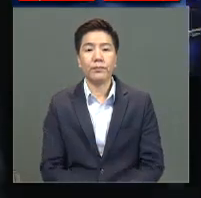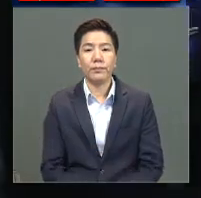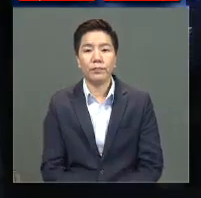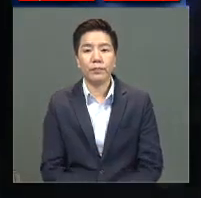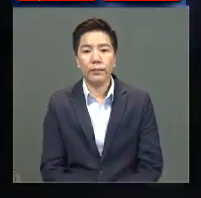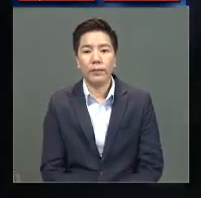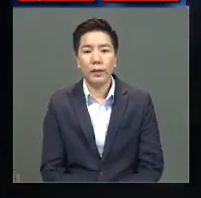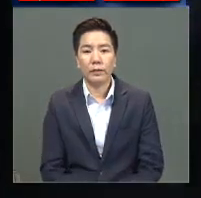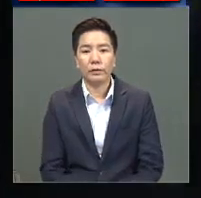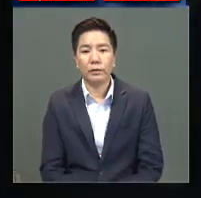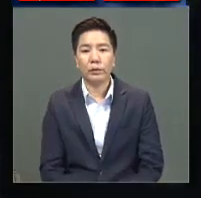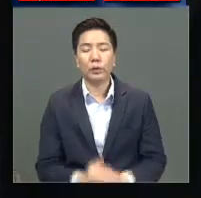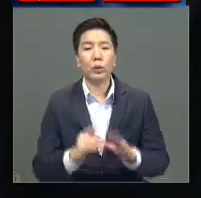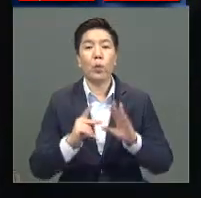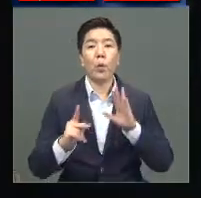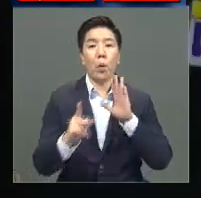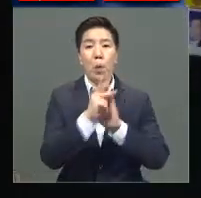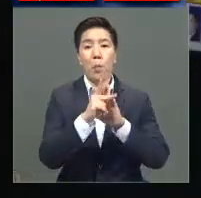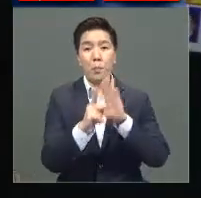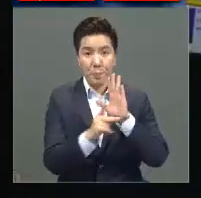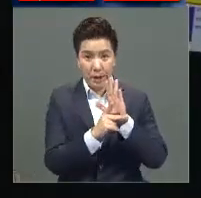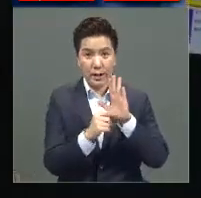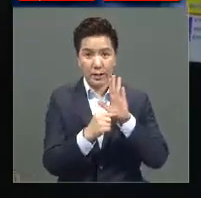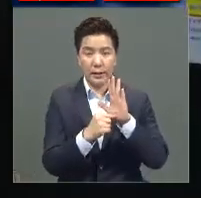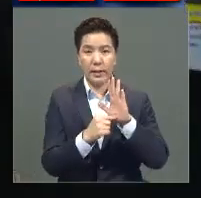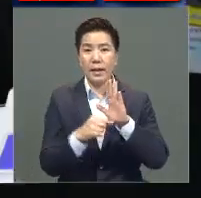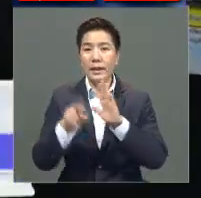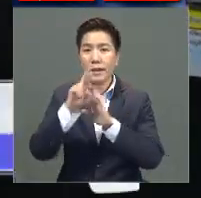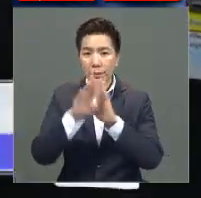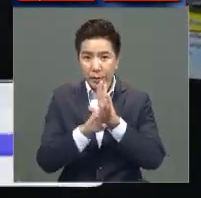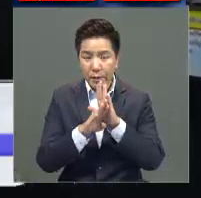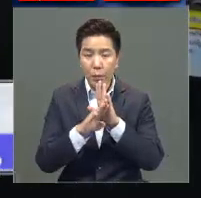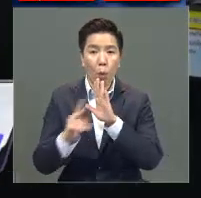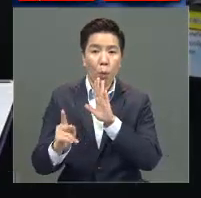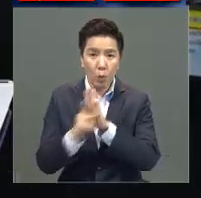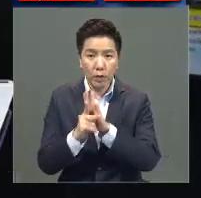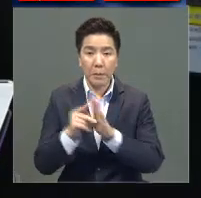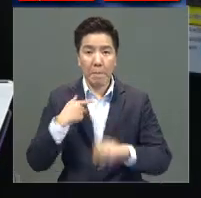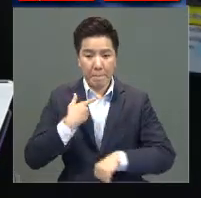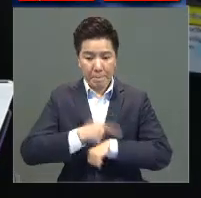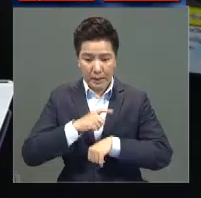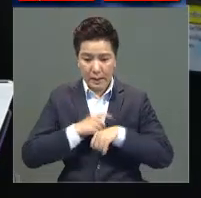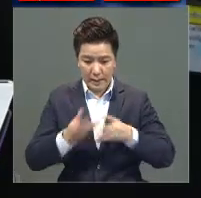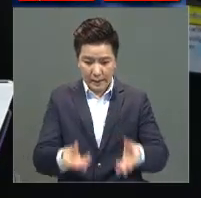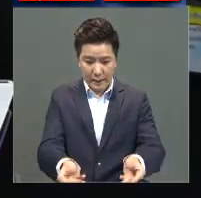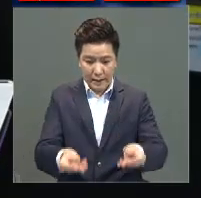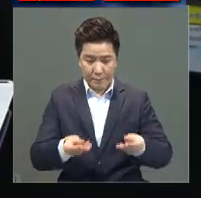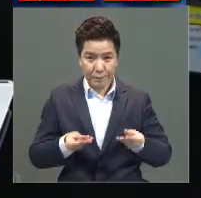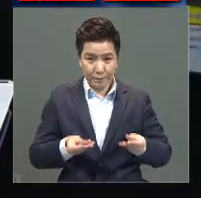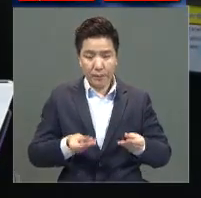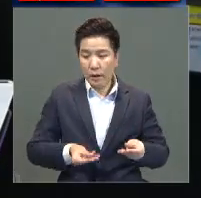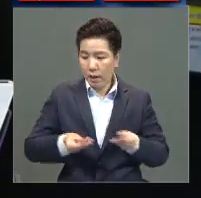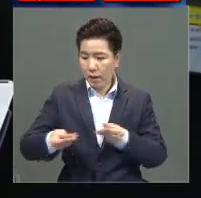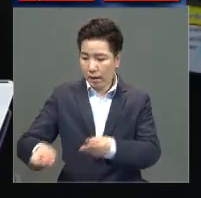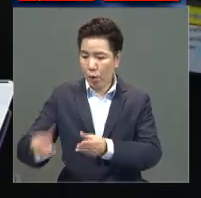้ตามกฎหมายแล้วก็ตามระเบียบข้อบังคับนั้นเมื่อประธานรับแล้วก็จะส่งให้หน่วยงานก็